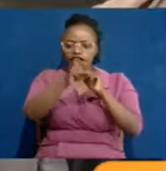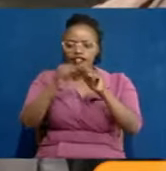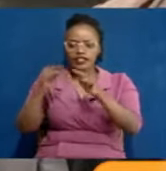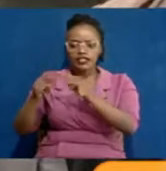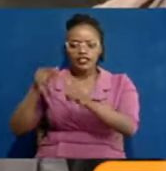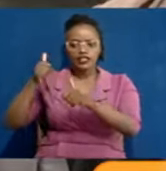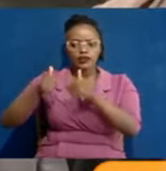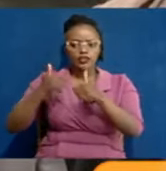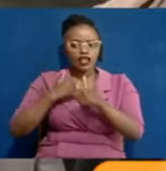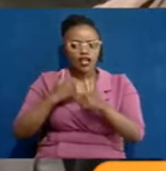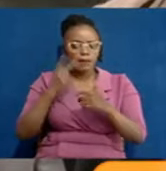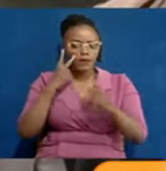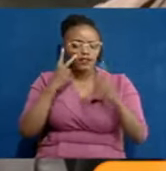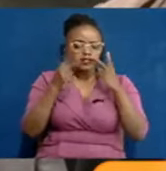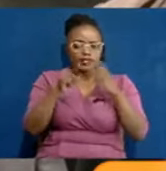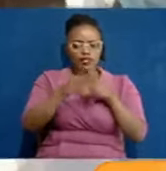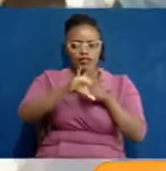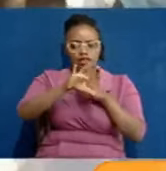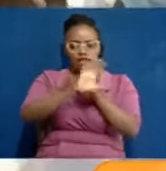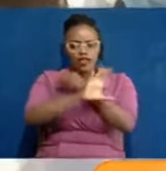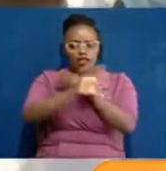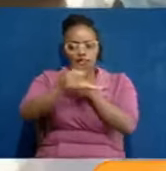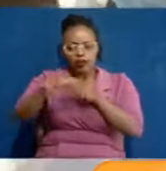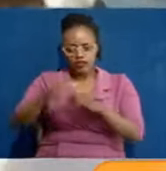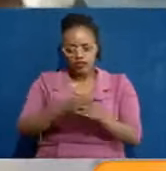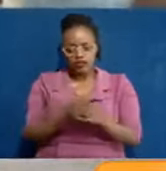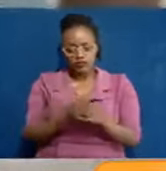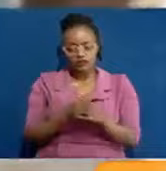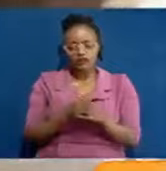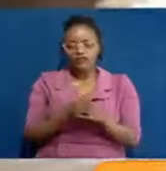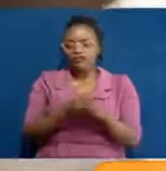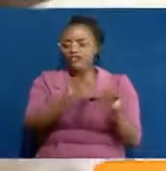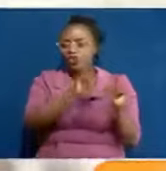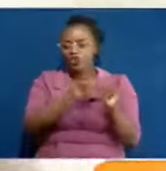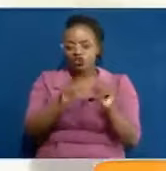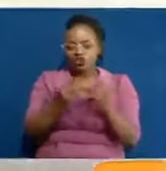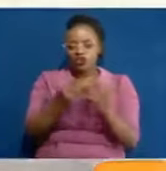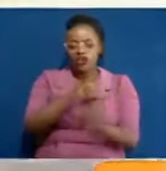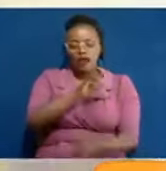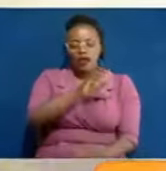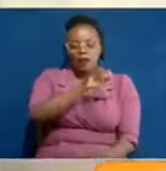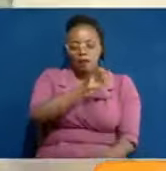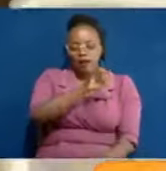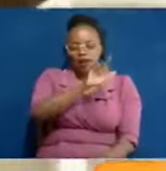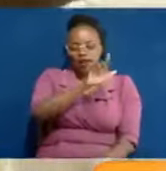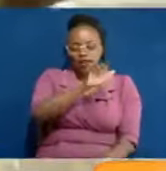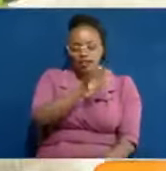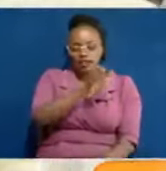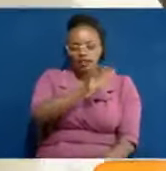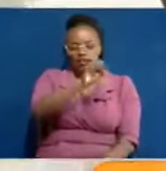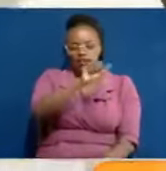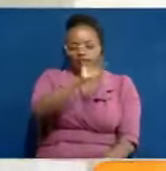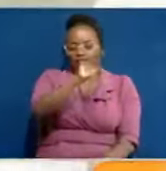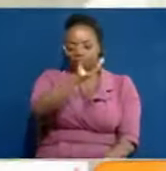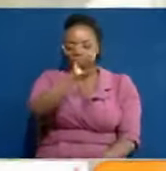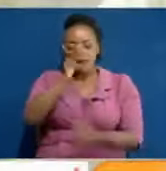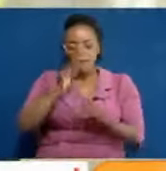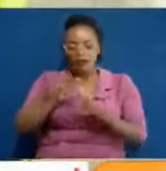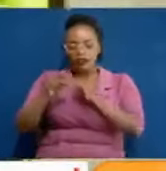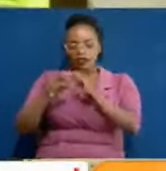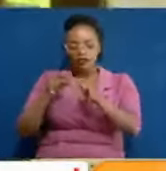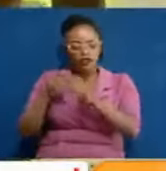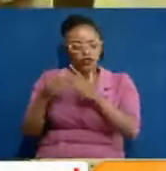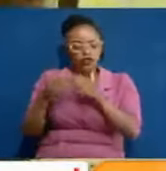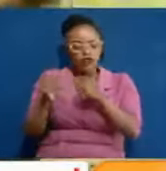that has been witnessed in the county. Na maili saba pia kuna kijana mwingine tena ameuliwa, mwenye amefanya sasa hii